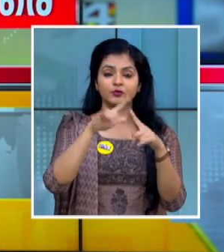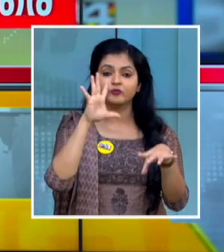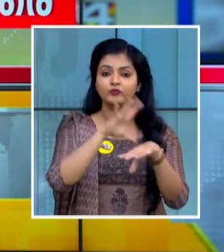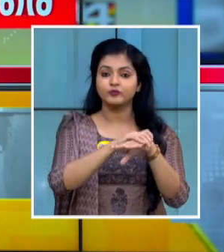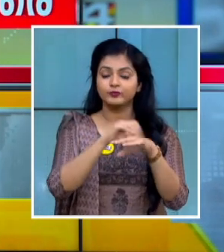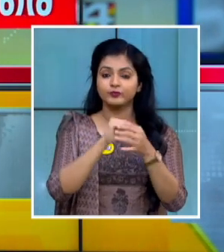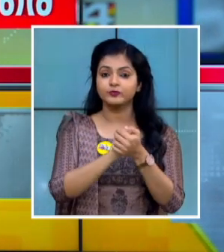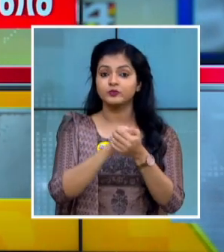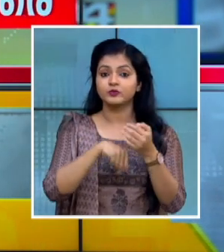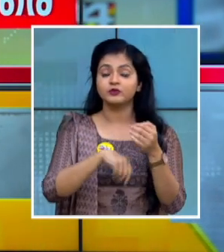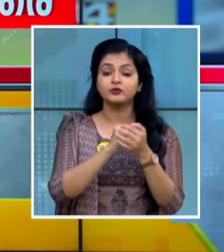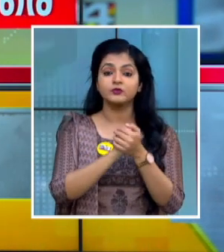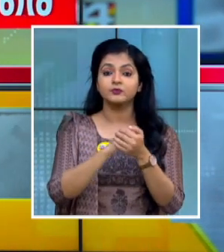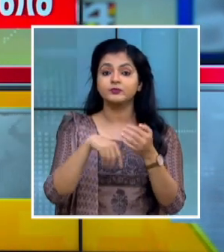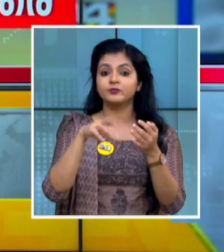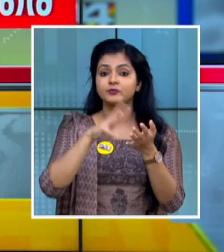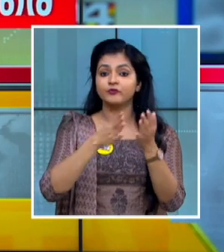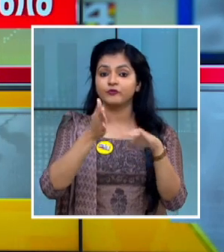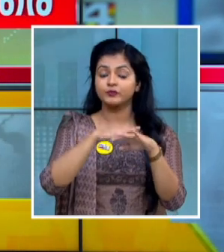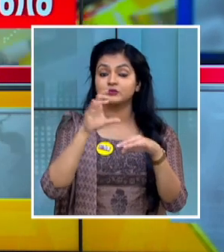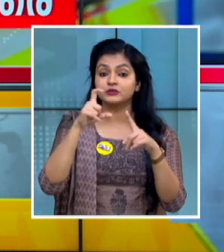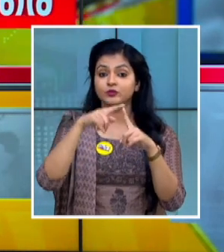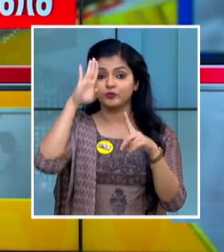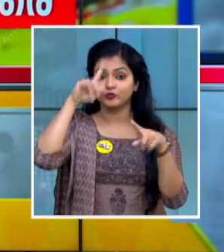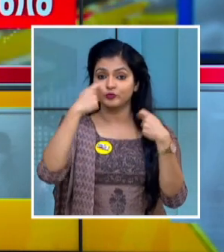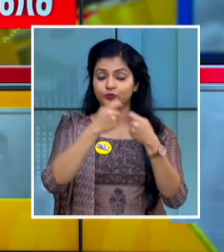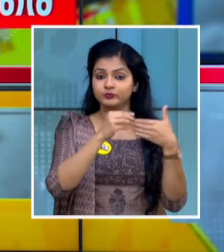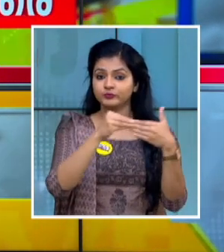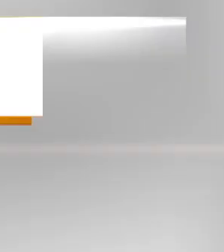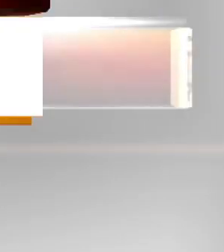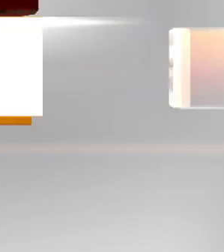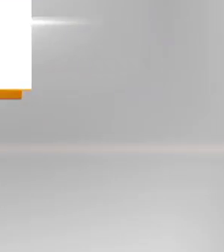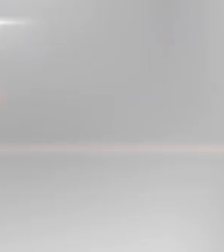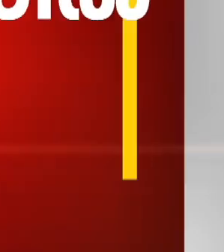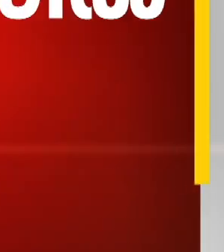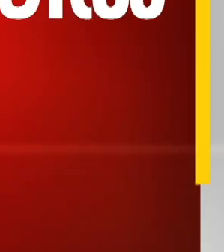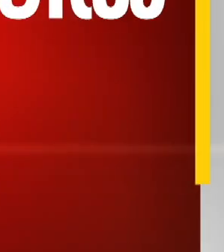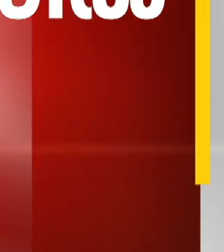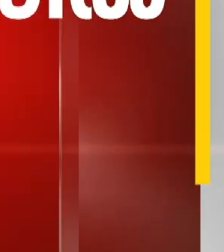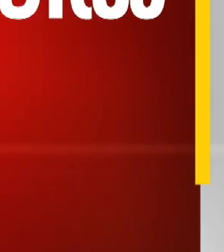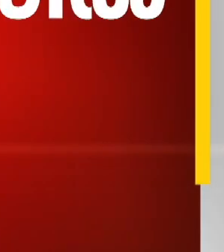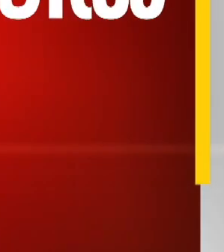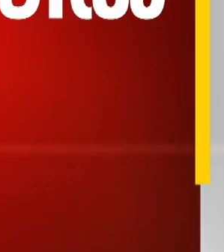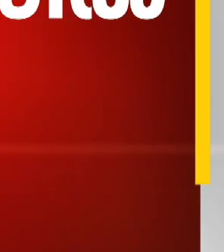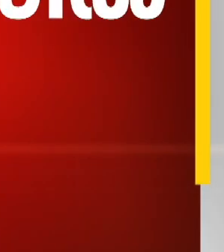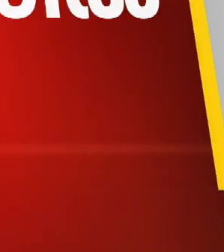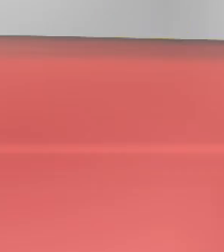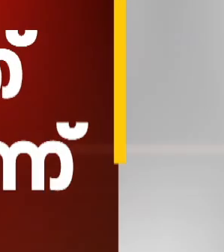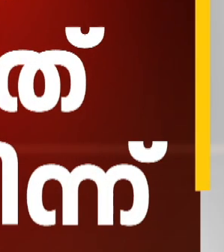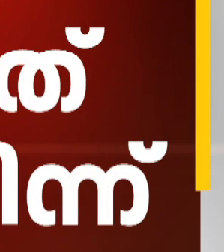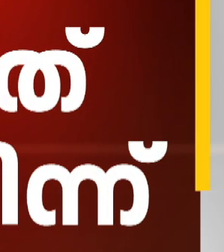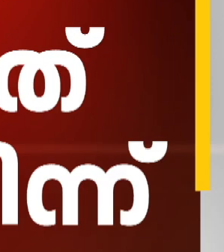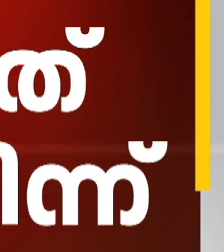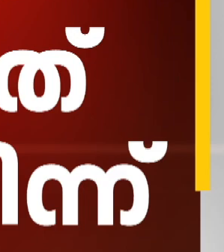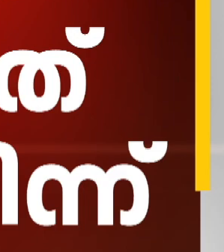എന്നിവരാണ് അറസ്റ്റിലായത്. മണ്ണഞ്ചേരി സിയുടെ നേതൃത്വത്തിലുള്ള സംഘമാണ് പ്രതികളെ പിടികൂടിയത്. മനീഷ് മഹിവാലുണ്ട് ആലപ്പുഴയിൽ നിന്ന്. മനീഷ്, വിവരങ്ങൾ.